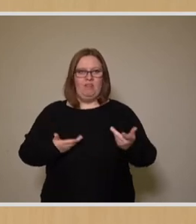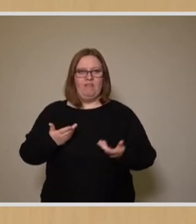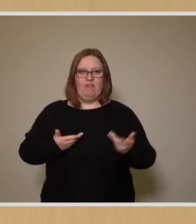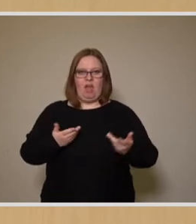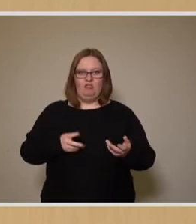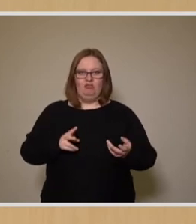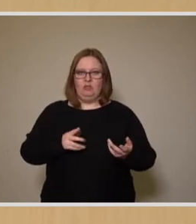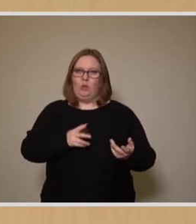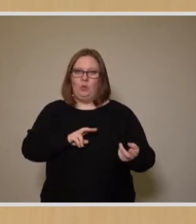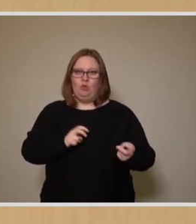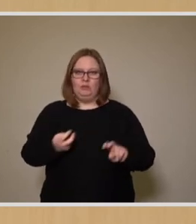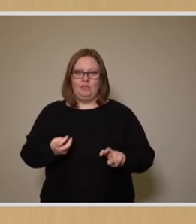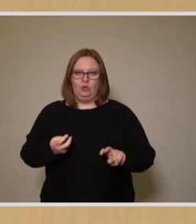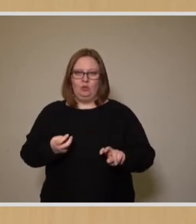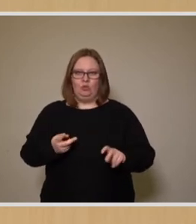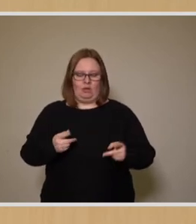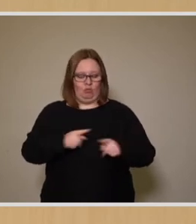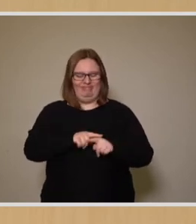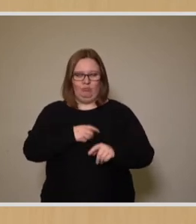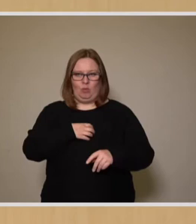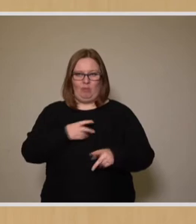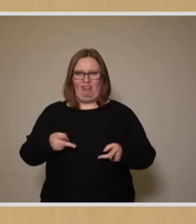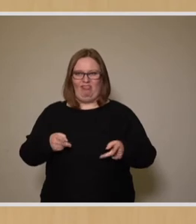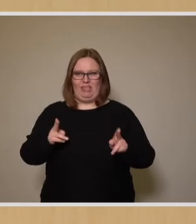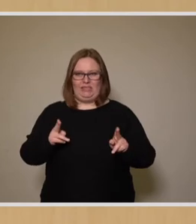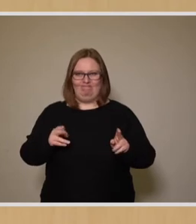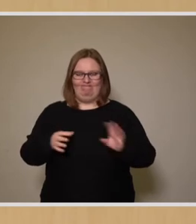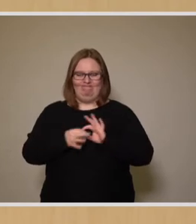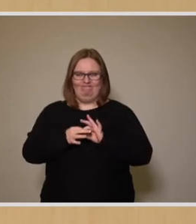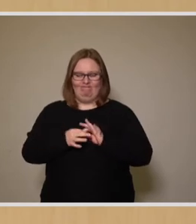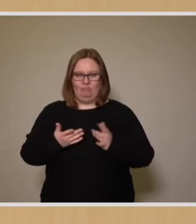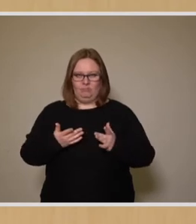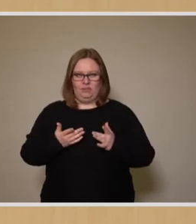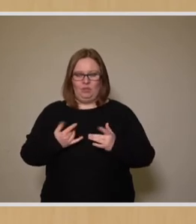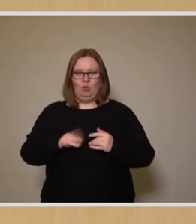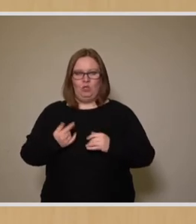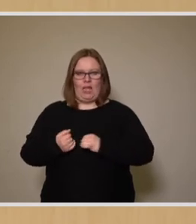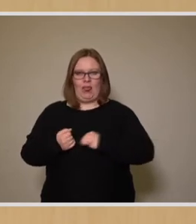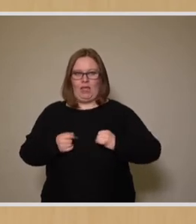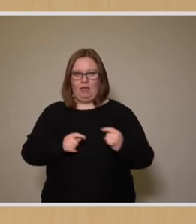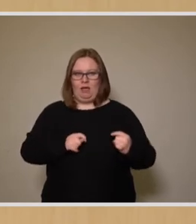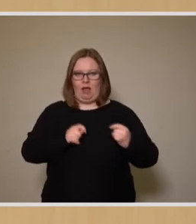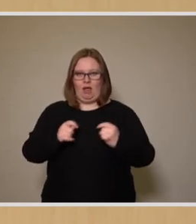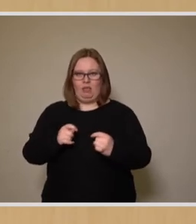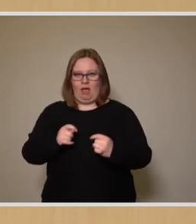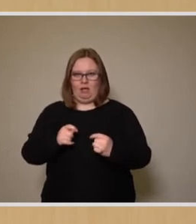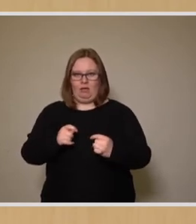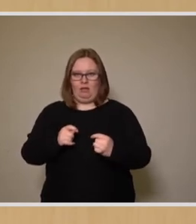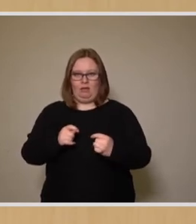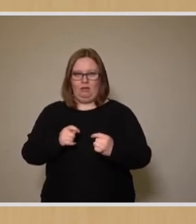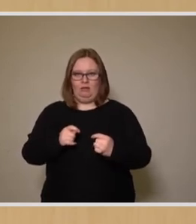nicht umsetzbar ist und sehen natürlich auch die Fristen. Der Antrag der Linken, der diesbezügliche, hat sich ja eigentlich erledigt, da das